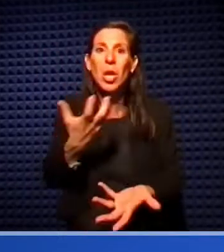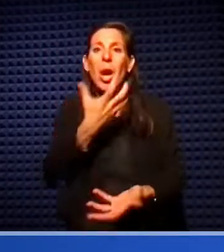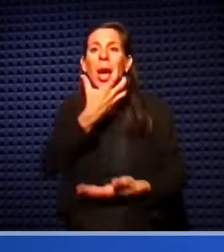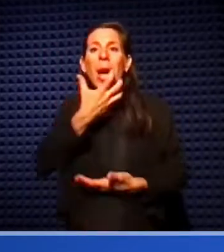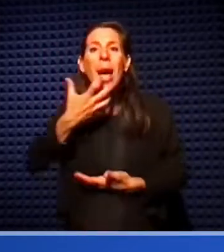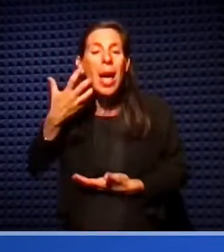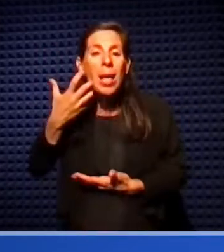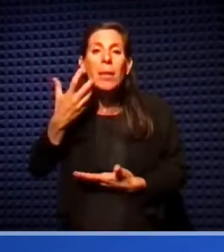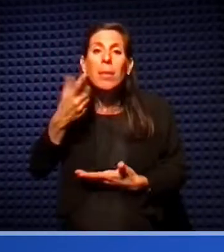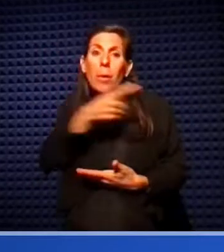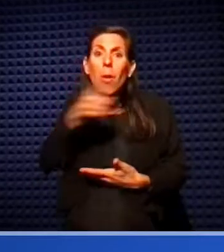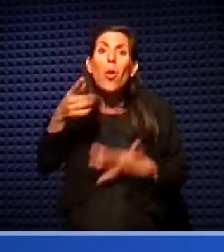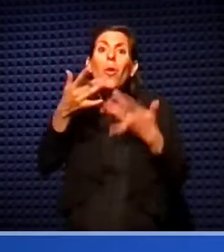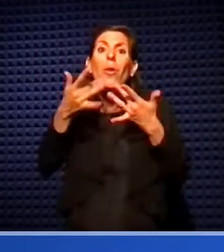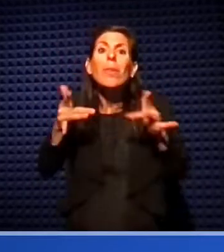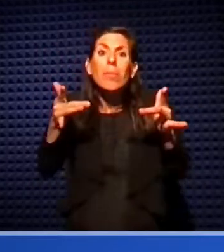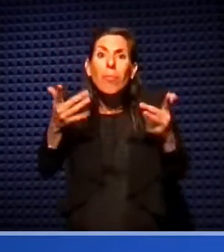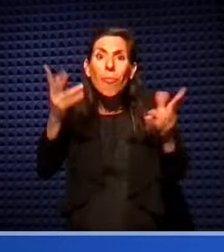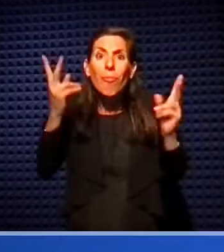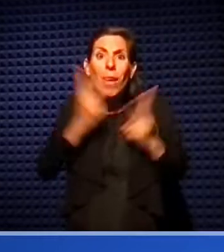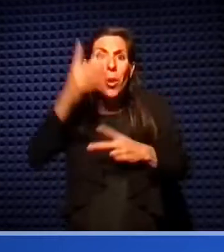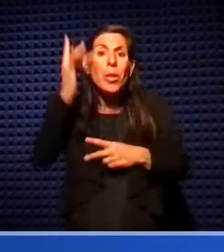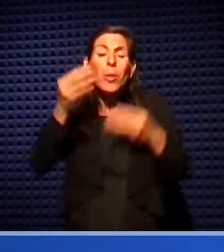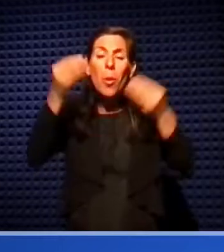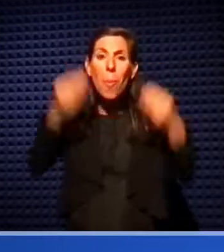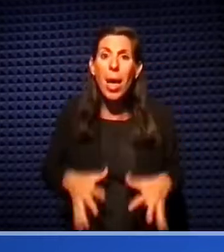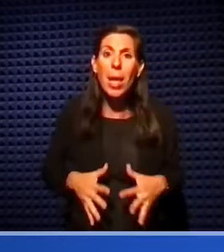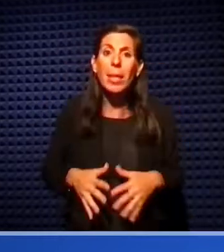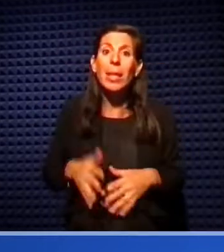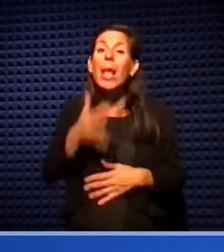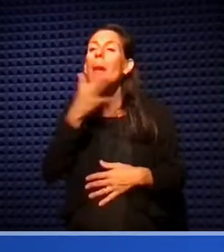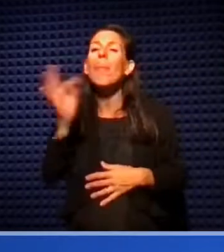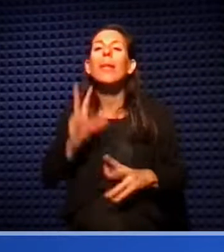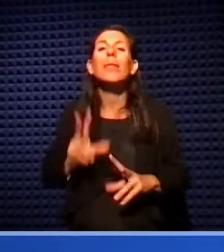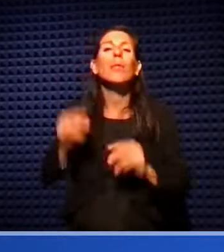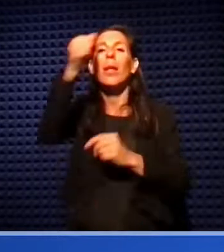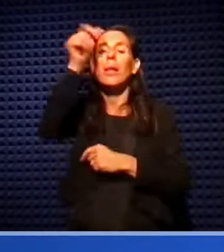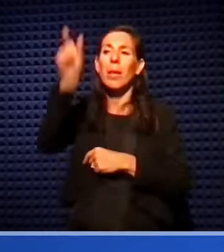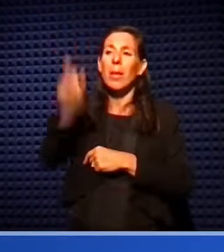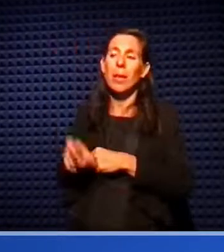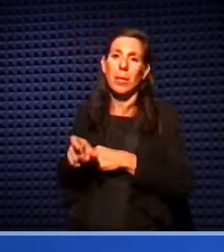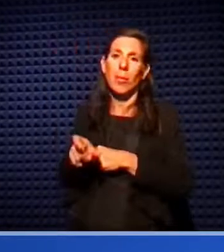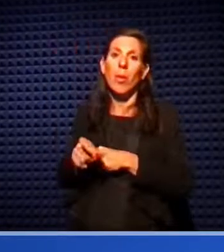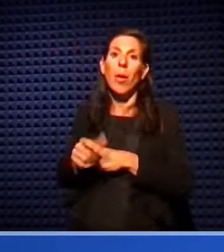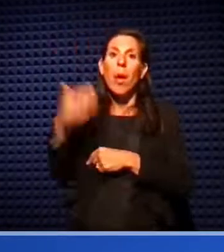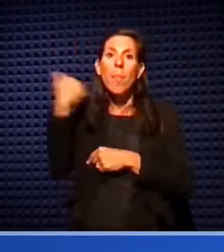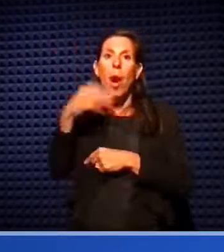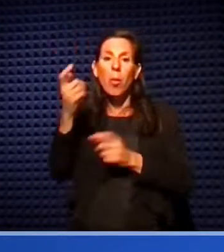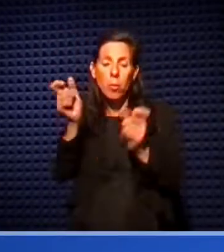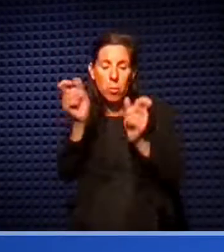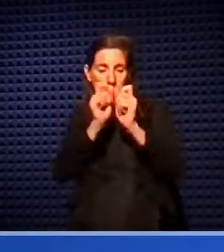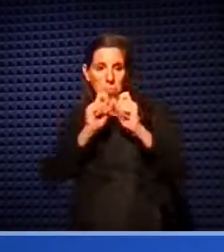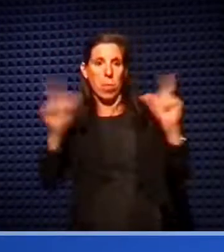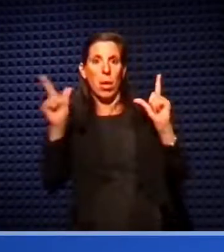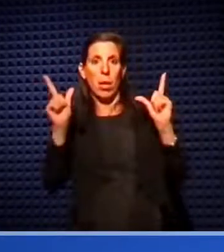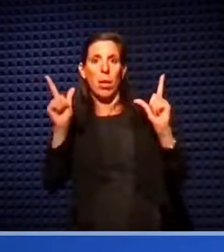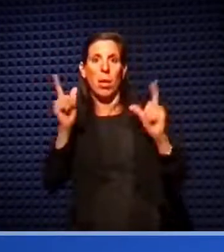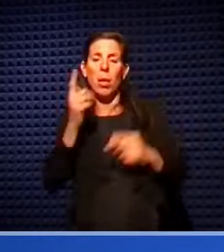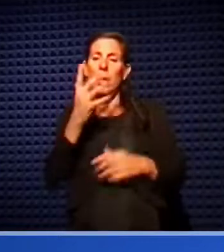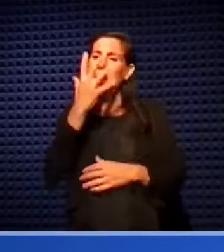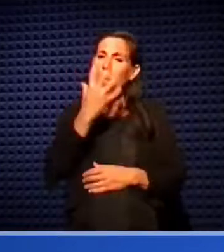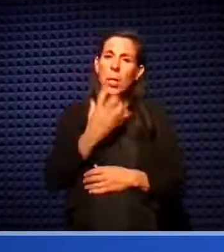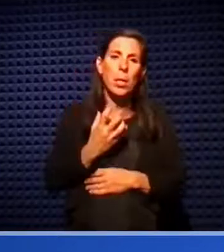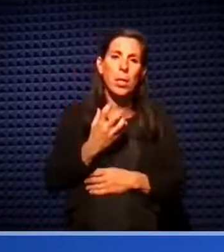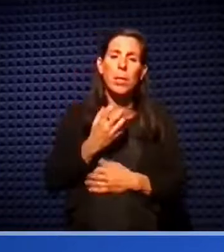سب كتونجل سقبلو صقامخانو اصبقو مفلت نبرو ناب مجمار صواعتا خرسناو ميملسون سمعنا